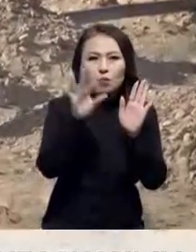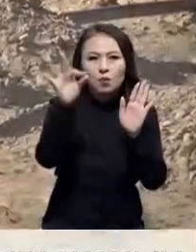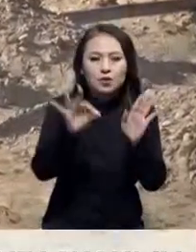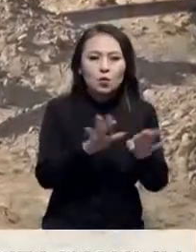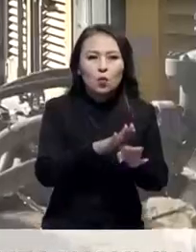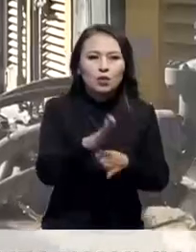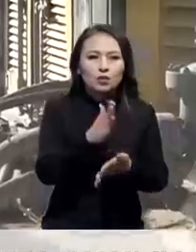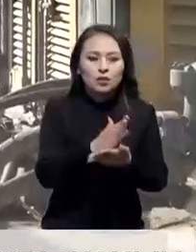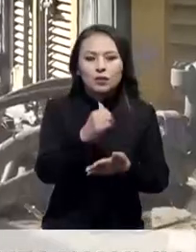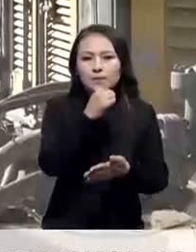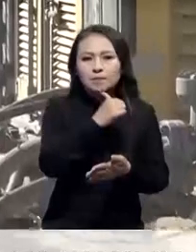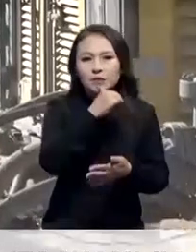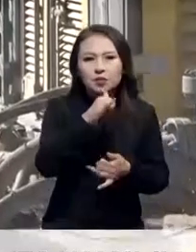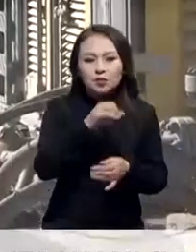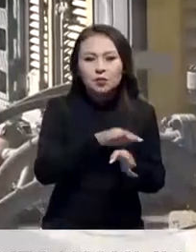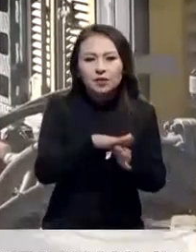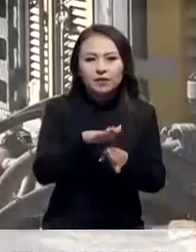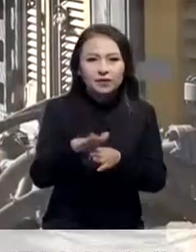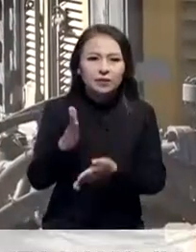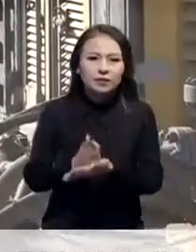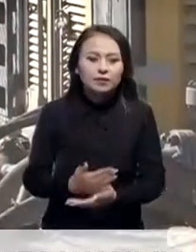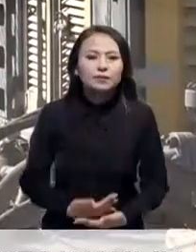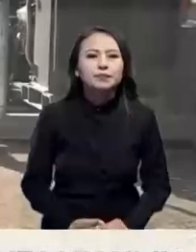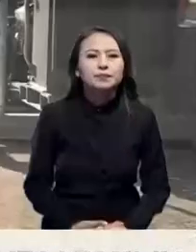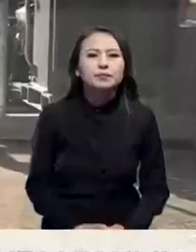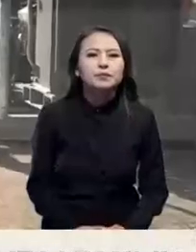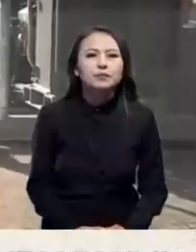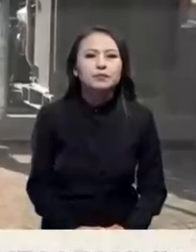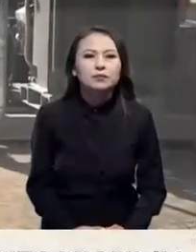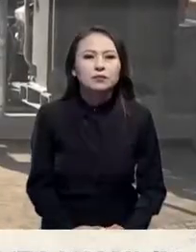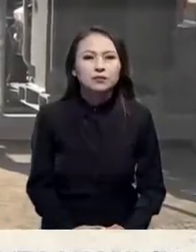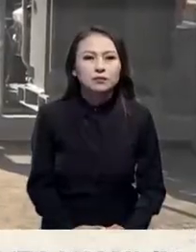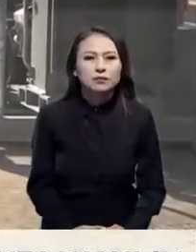Қазір сынақ жұмыстары жүріп жатыр. Талғат Ислам, Ренат Досалиев, Маңғыстау облысы, хабар 24.